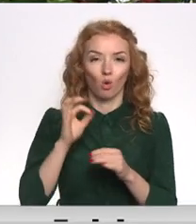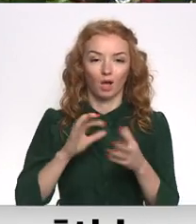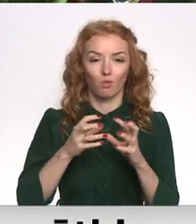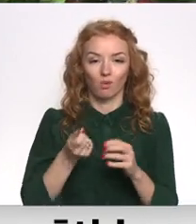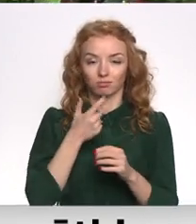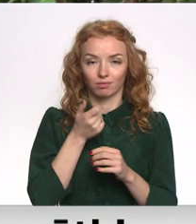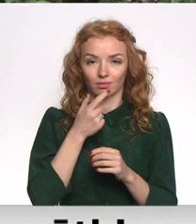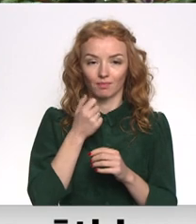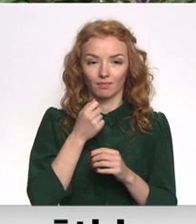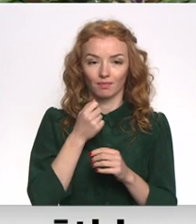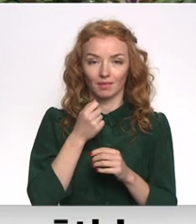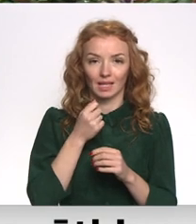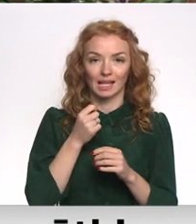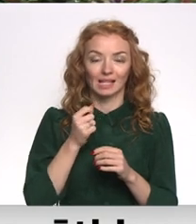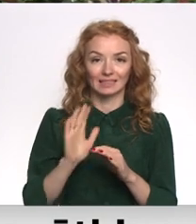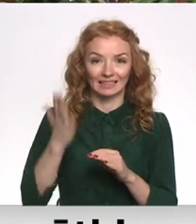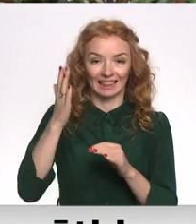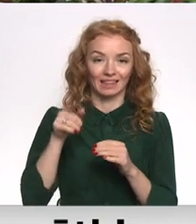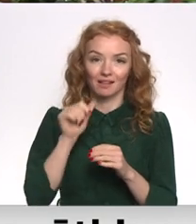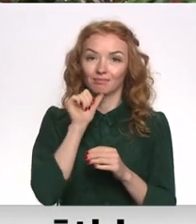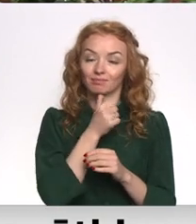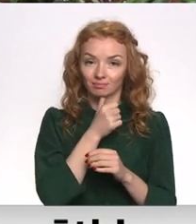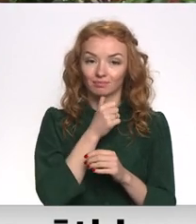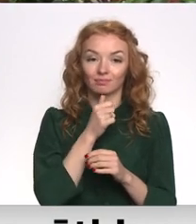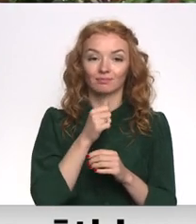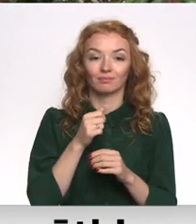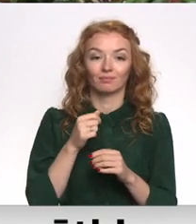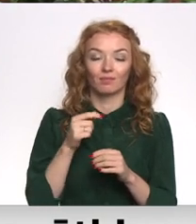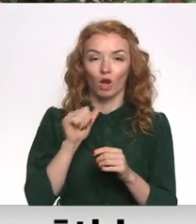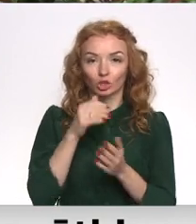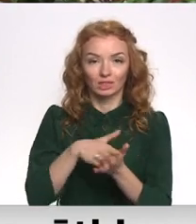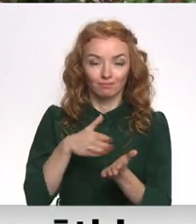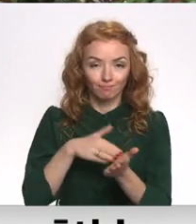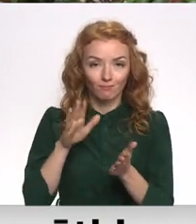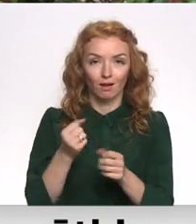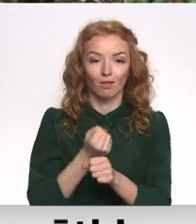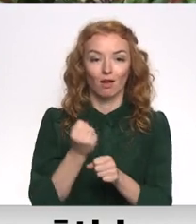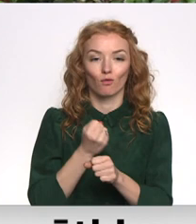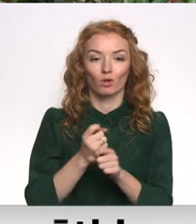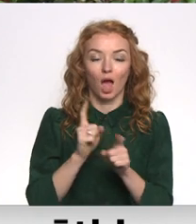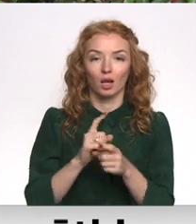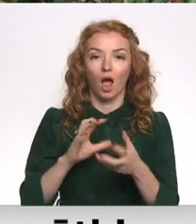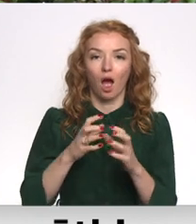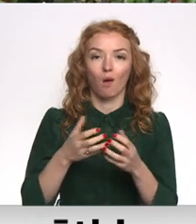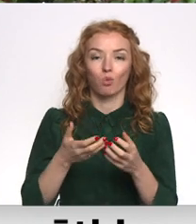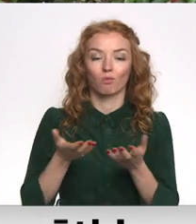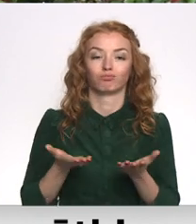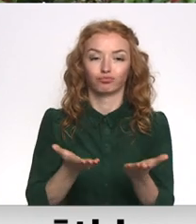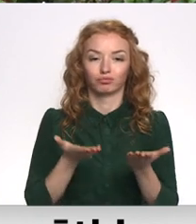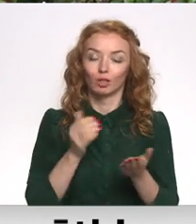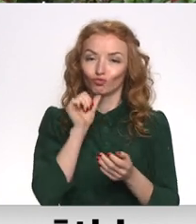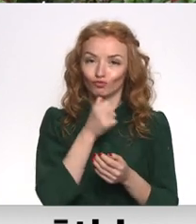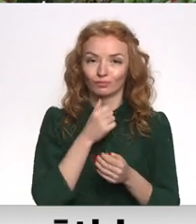te dzidrie no tiem zaptīts iznāk un tās abulmaizīs garšīgs iznāk.